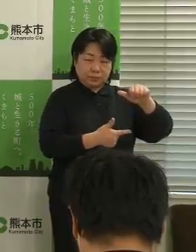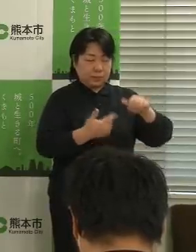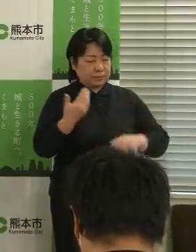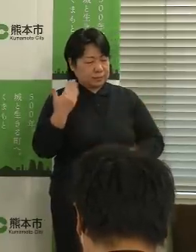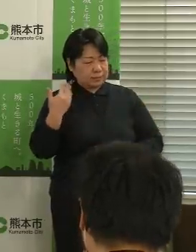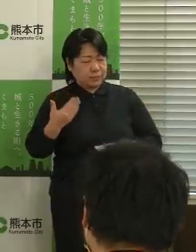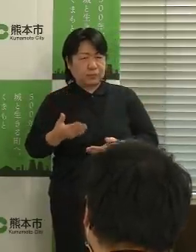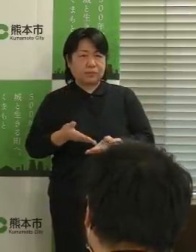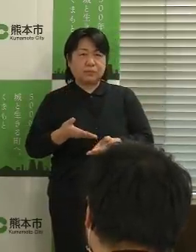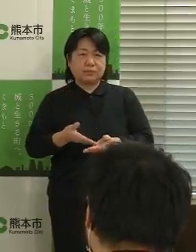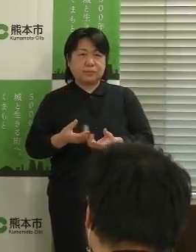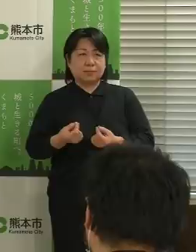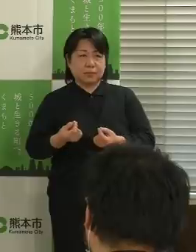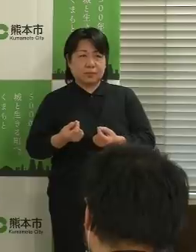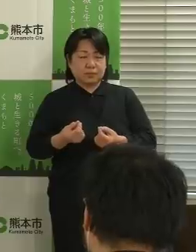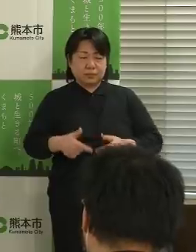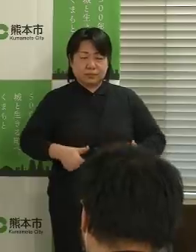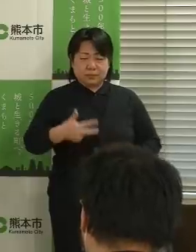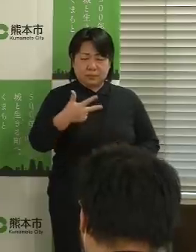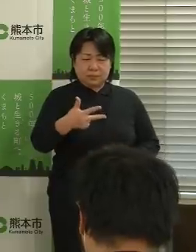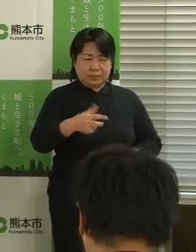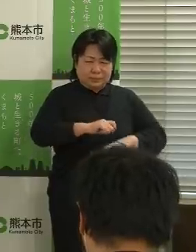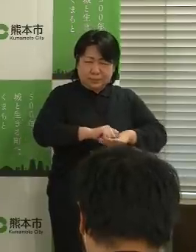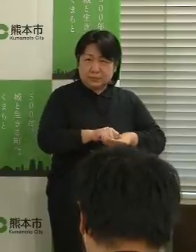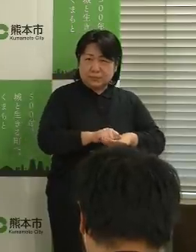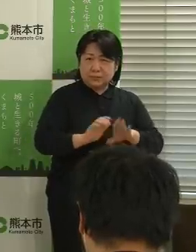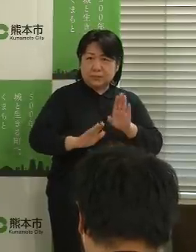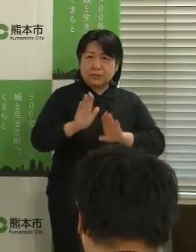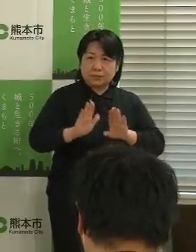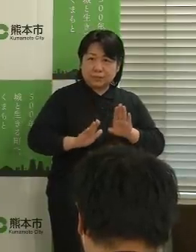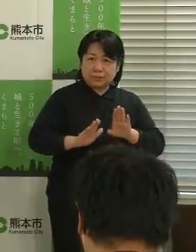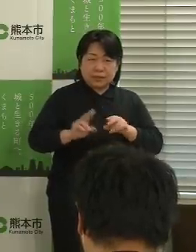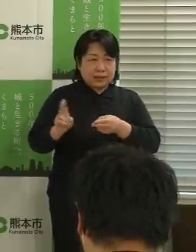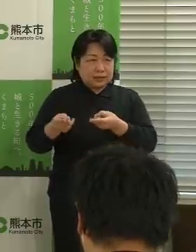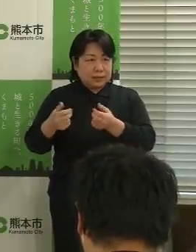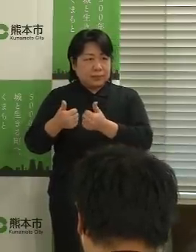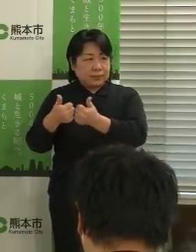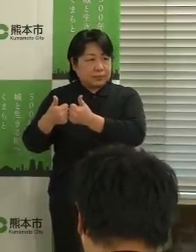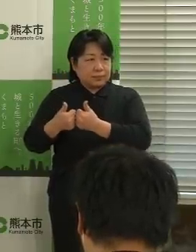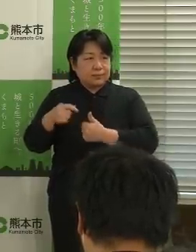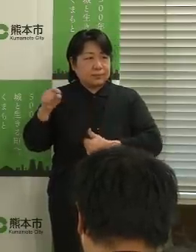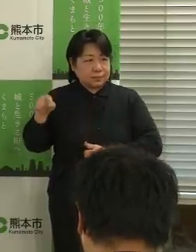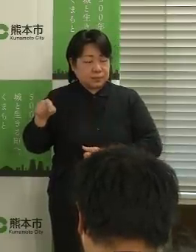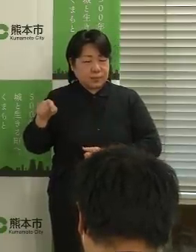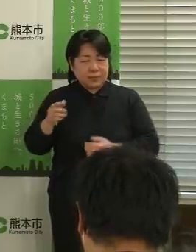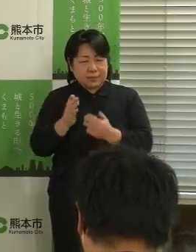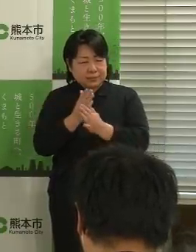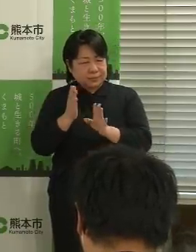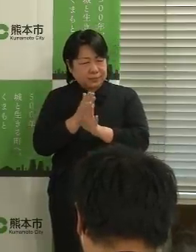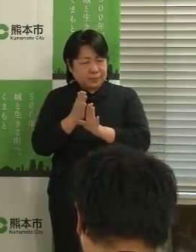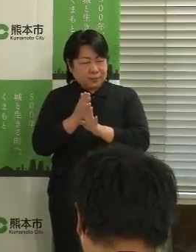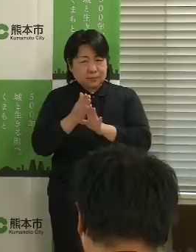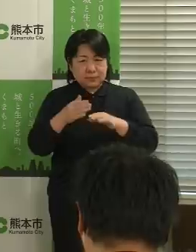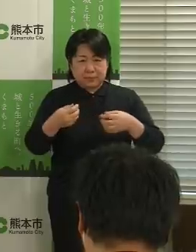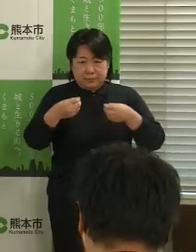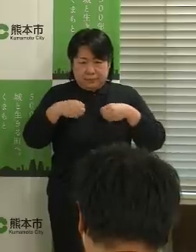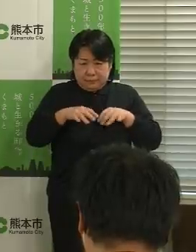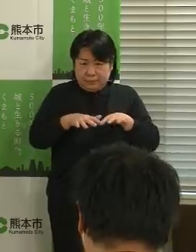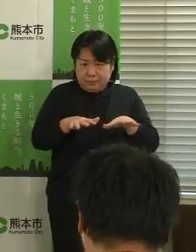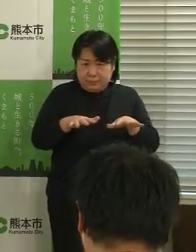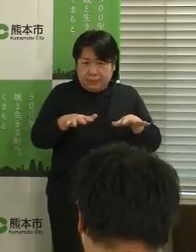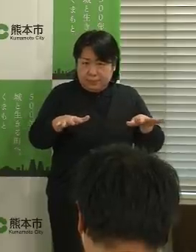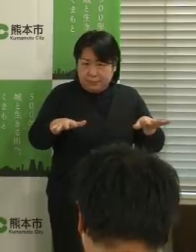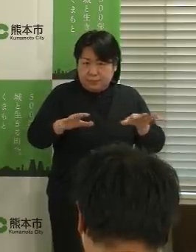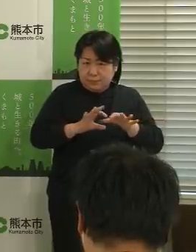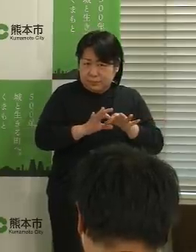り、本市の現状は極めて厳しい状況にありまして、専門家会議でもしばらくは感染拡大傾向期が